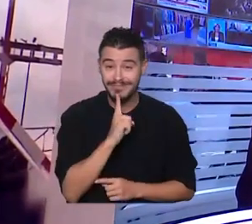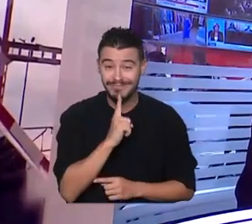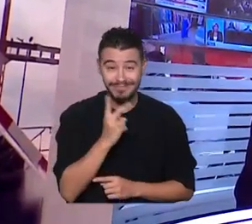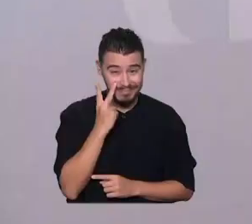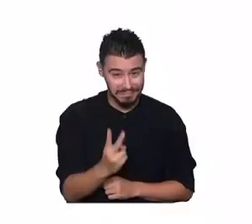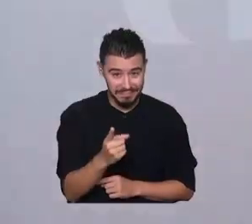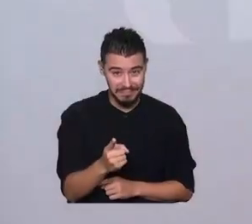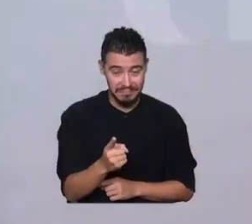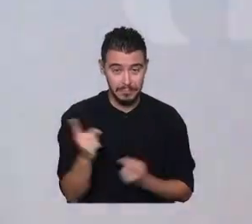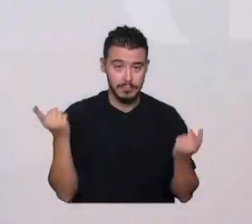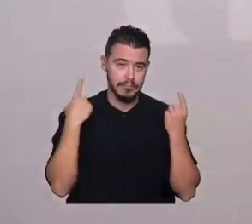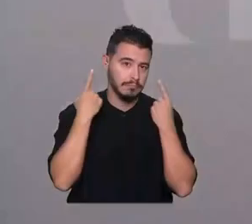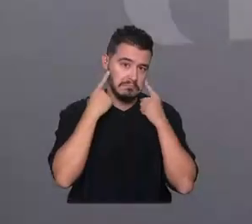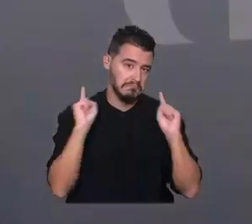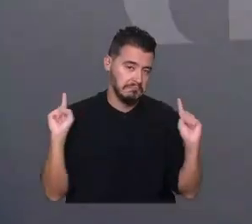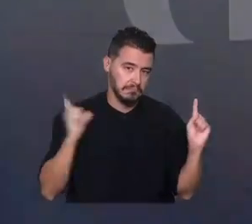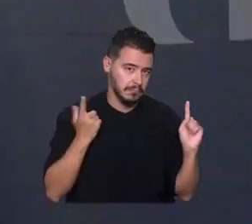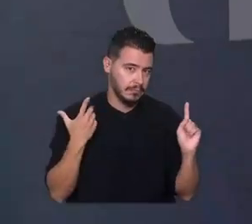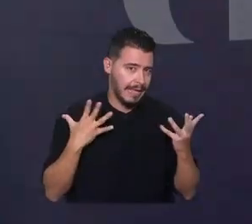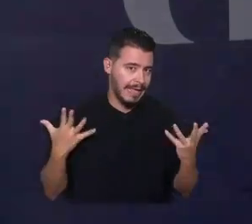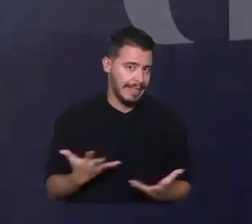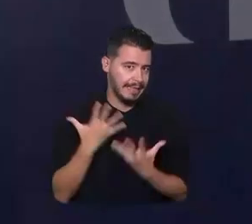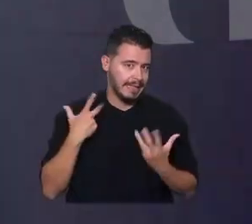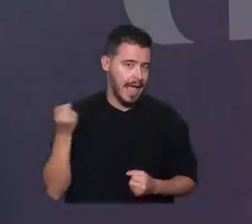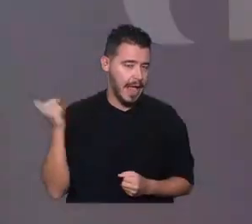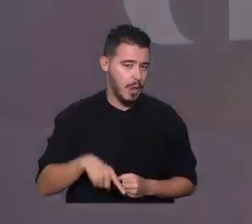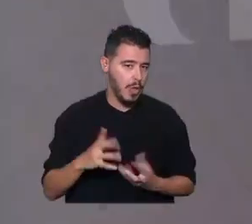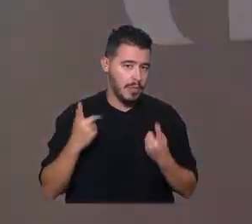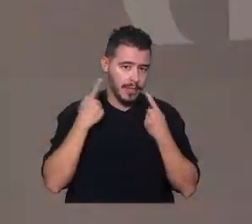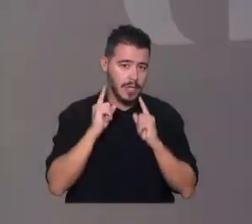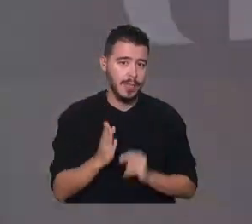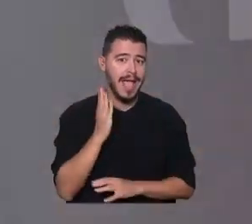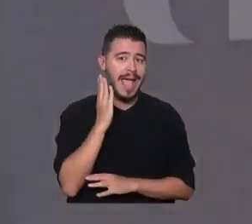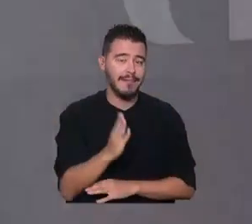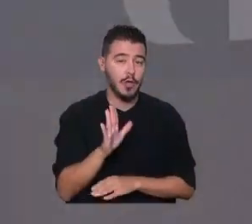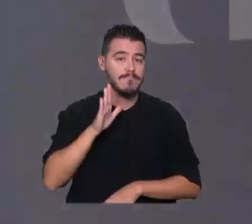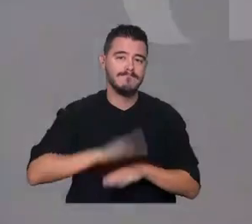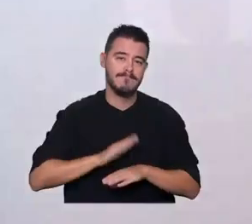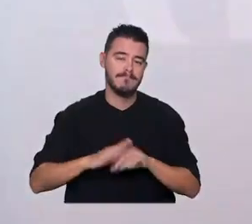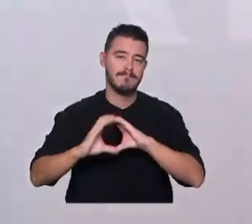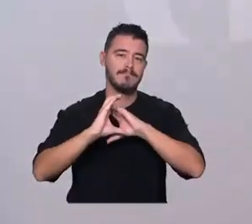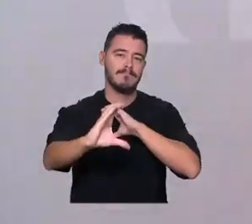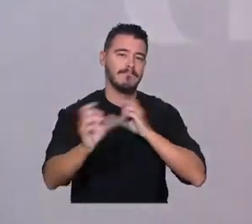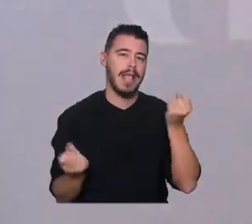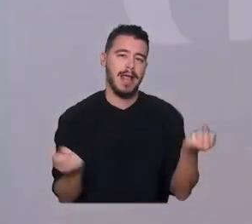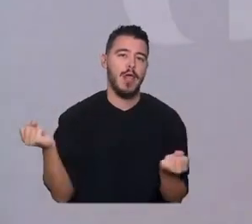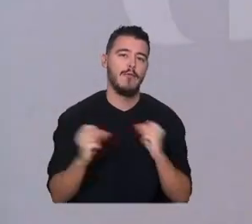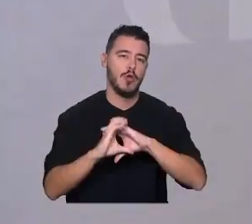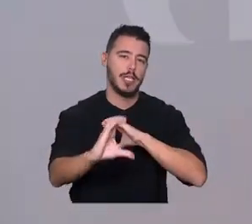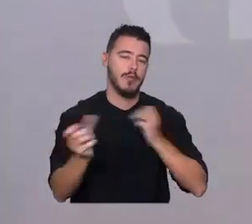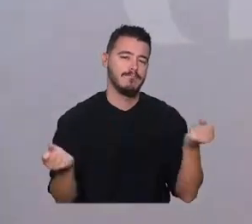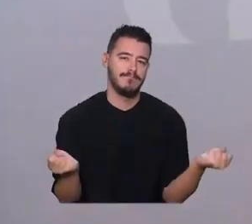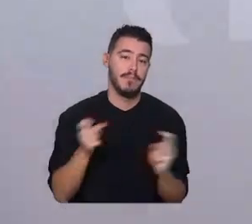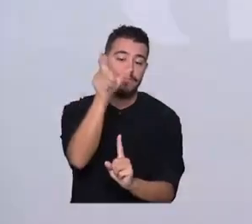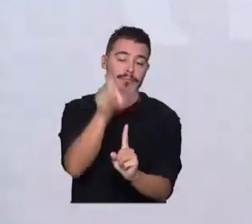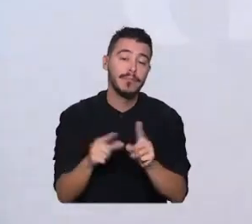και αν είναι κάτι άλλο που δεν το ξέρουμε, τότε μπορεί να αλλάξει, αλλά από αυτό που βλέπουμε η ευθύνη είναι στο λεωφορείο και στον οδηγό του.